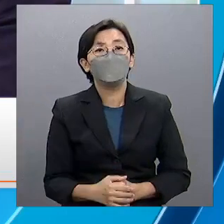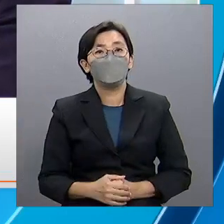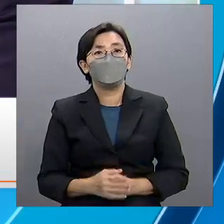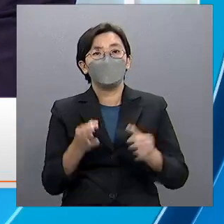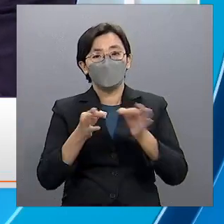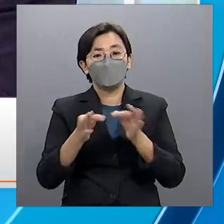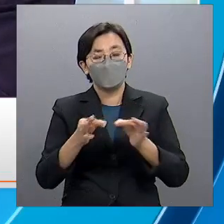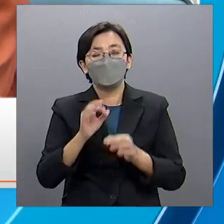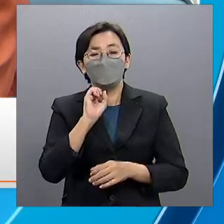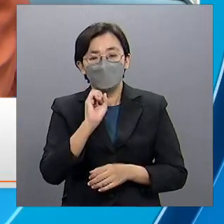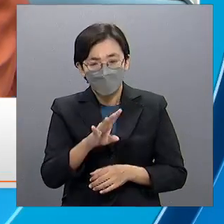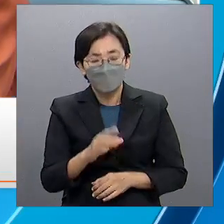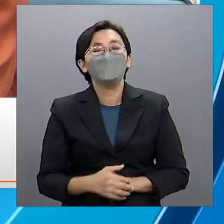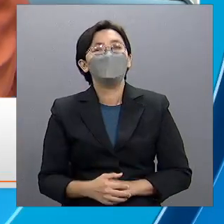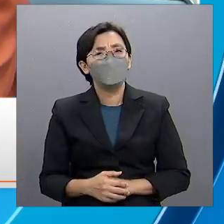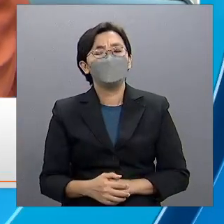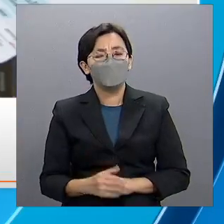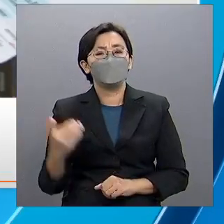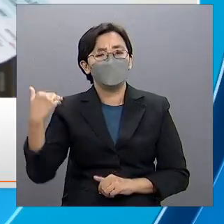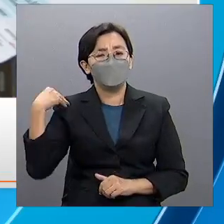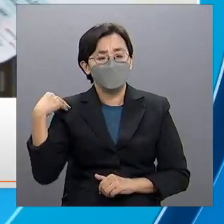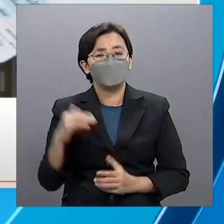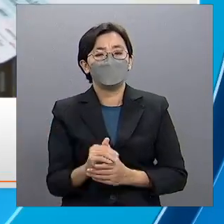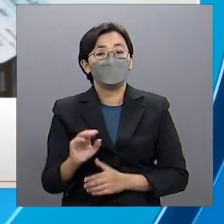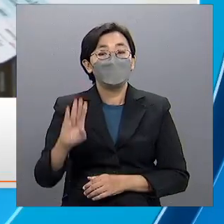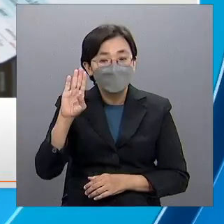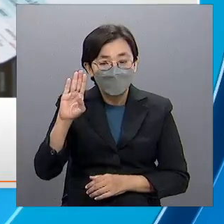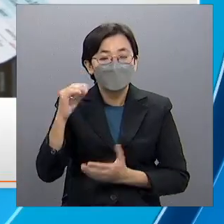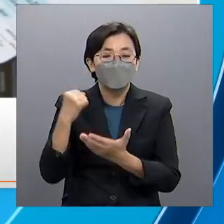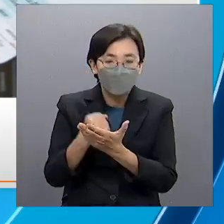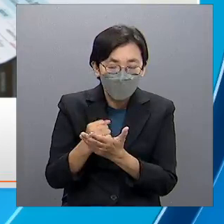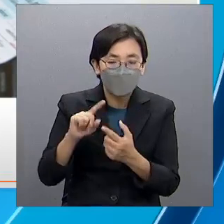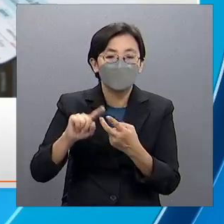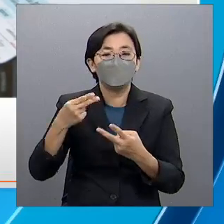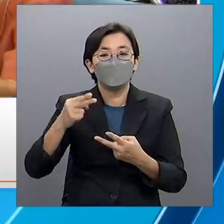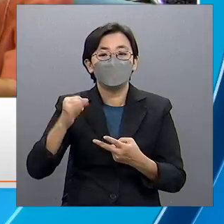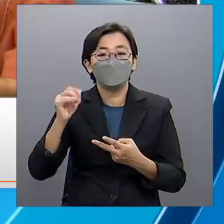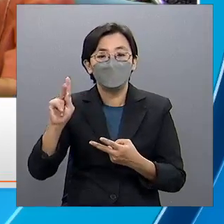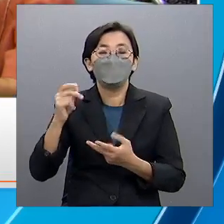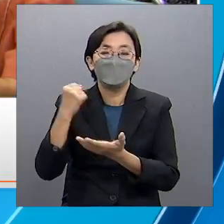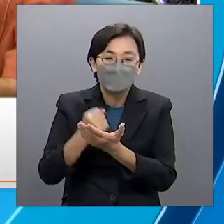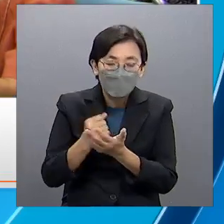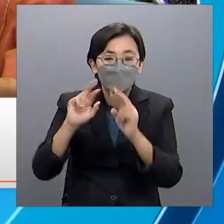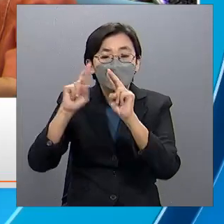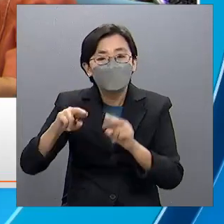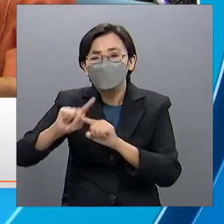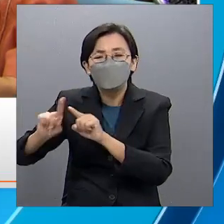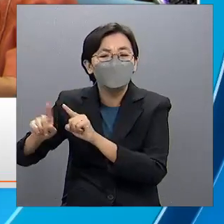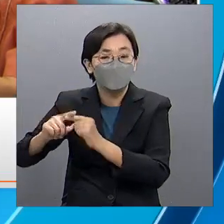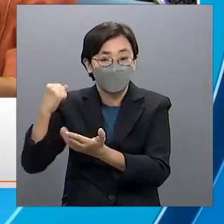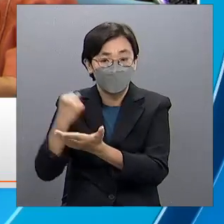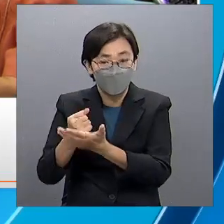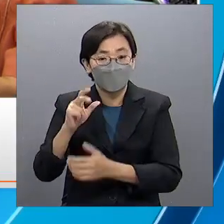จะมีกรณีที่เป็นนิติบุคคลนะคะพวกบริษัทหรือห้างร้านทั่วๆไปที่เป็นนิติบุคคลเนี่ยกรณี